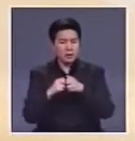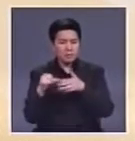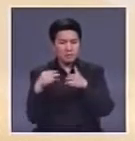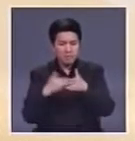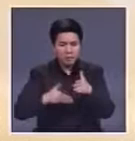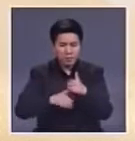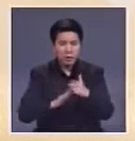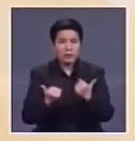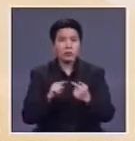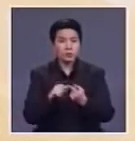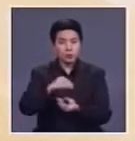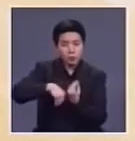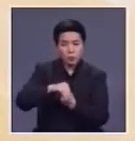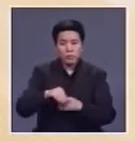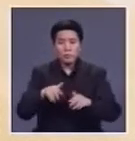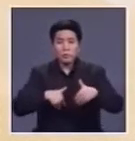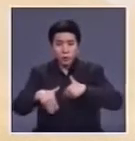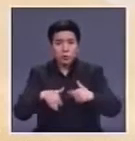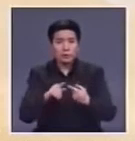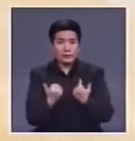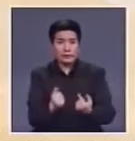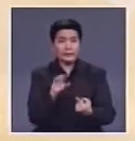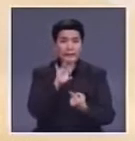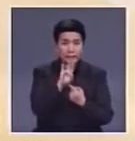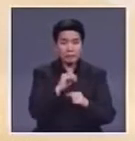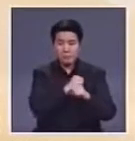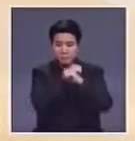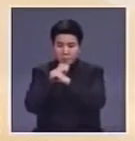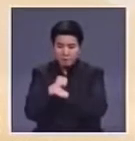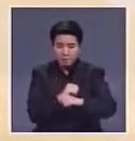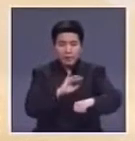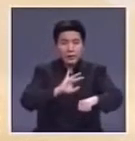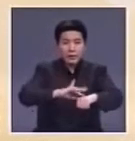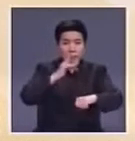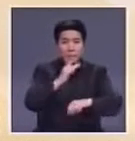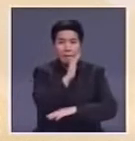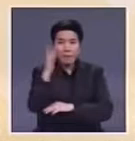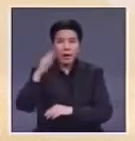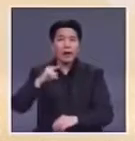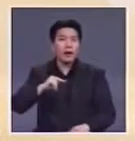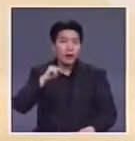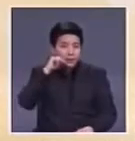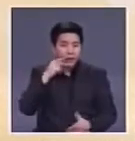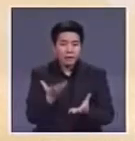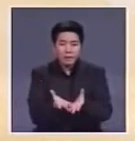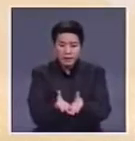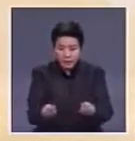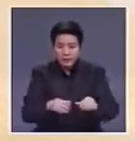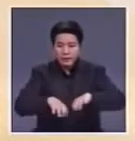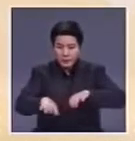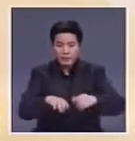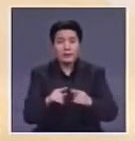ดภาระของภาคธุรกิจและภาคประชาชน 7. การปกป้องทรัพยากรธรรมชาติป่าและน้ำรวมทั้งการจัดสรรใช้ประโยชน์